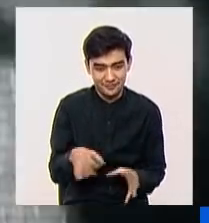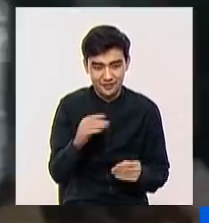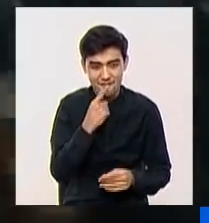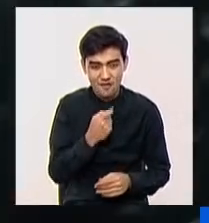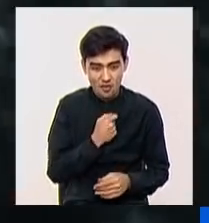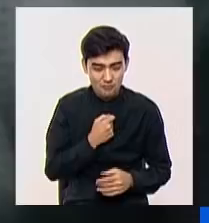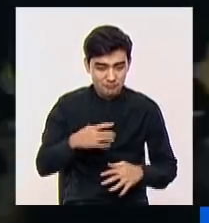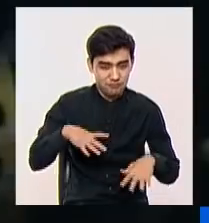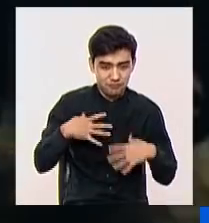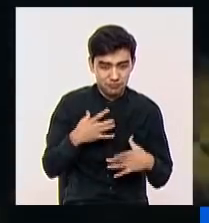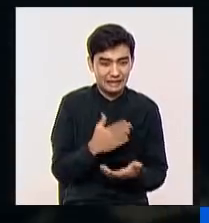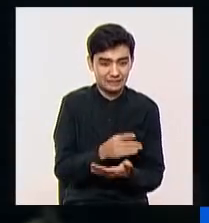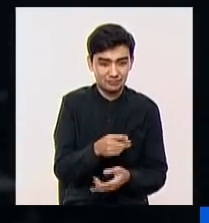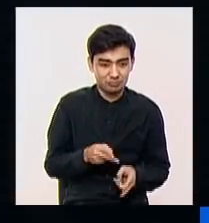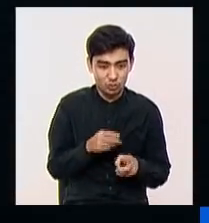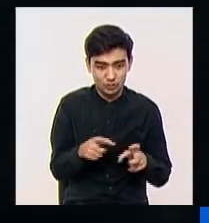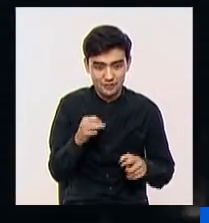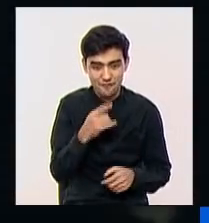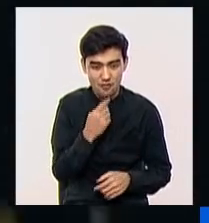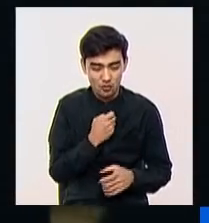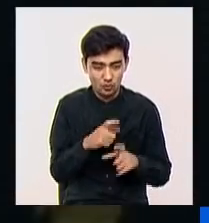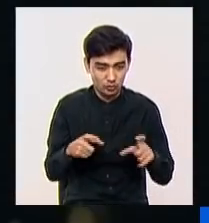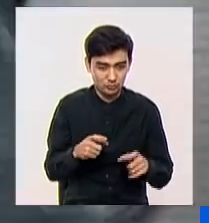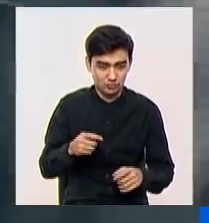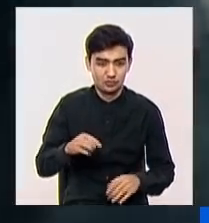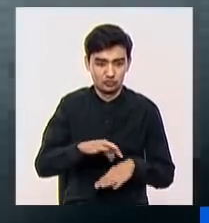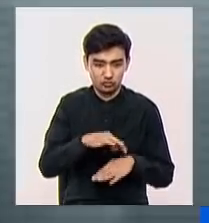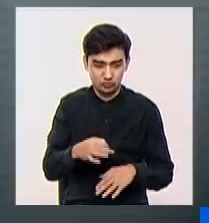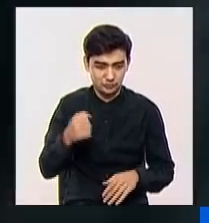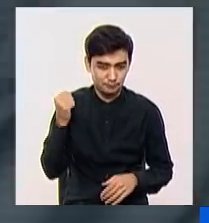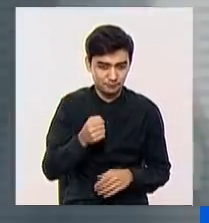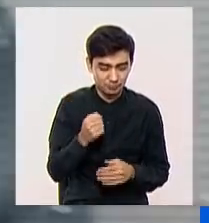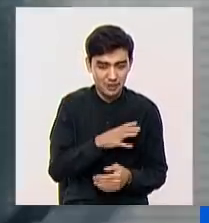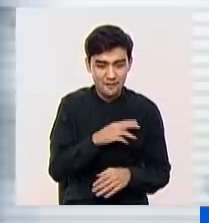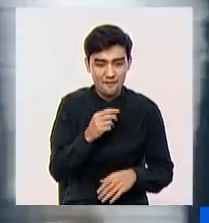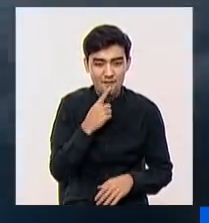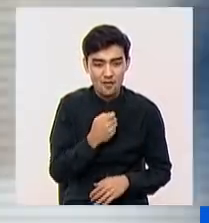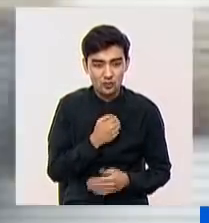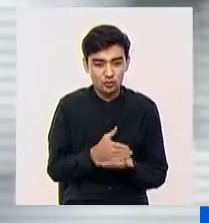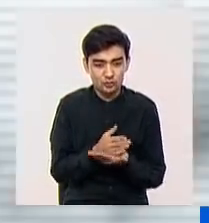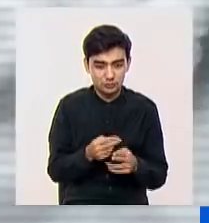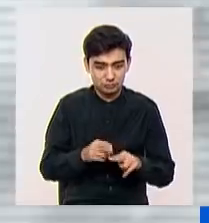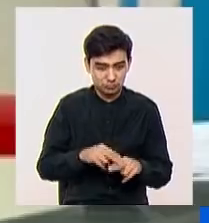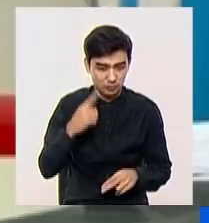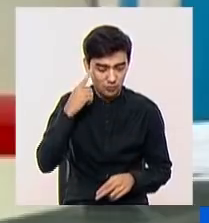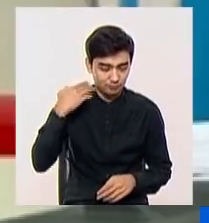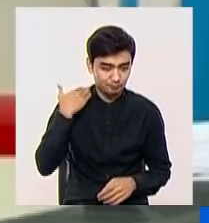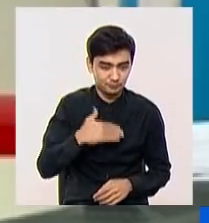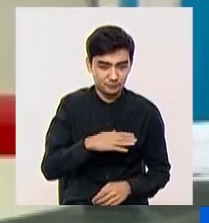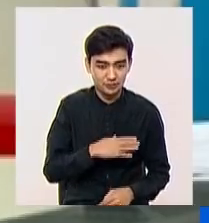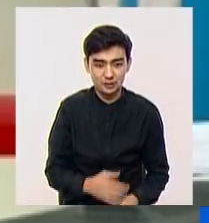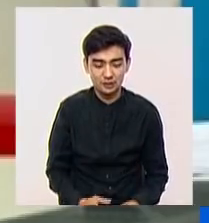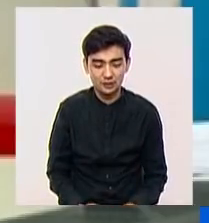военную подготовку они нападали на военных с особой жестокостью двоим военнослужащим от секли головы бандиты